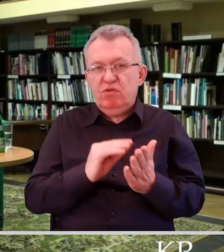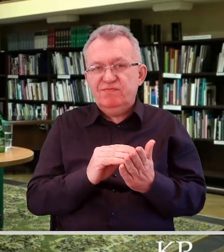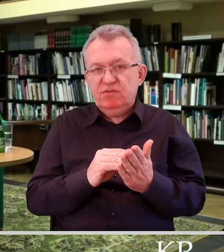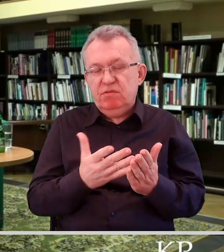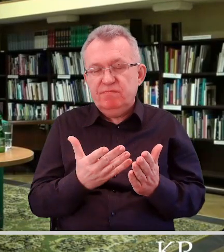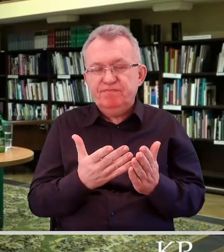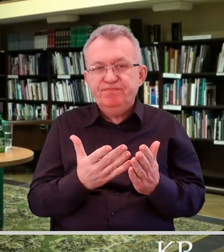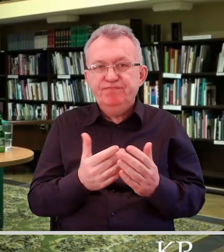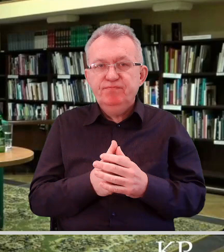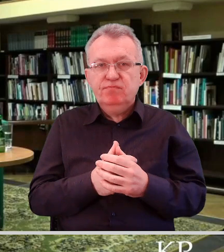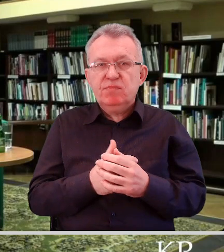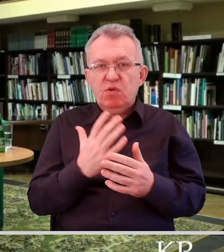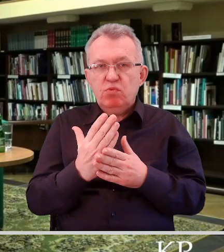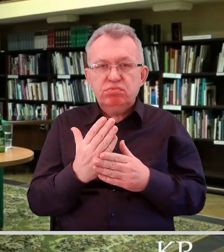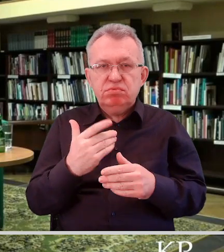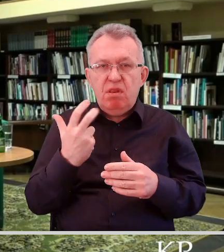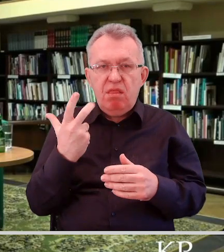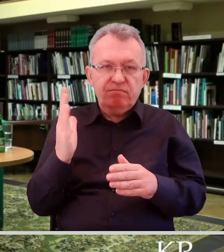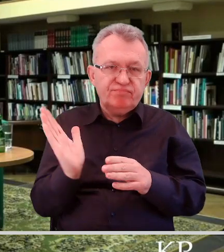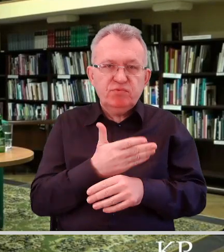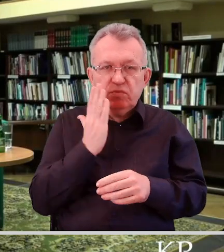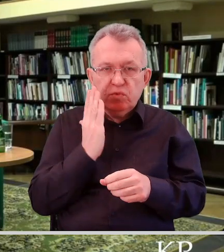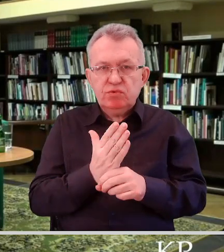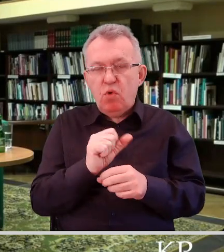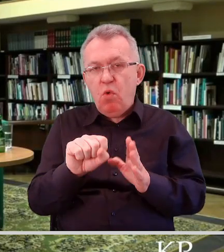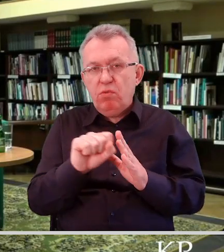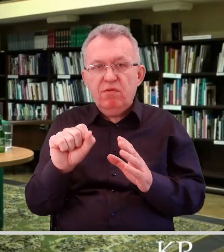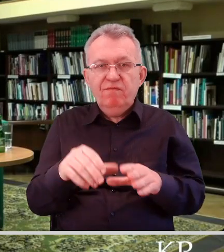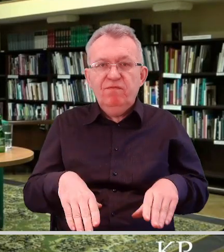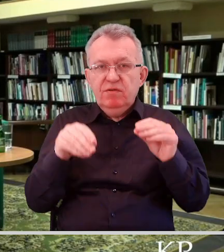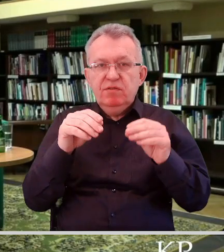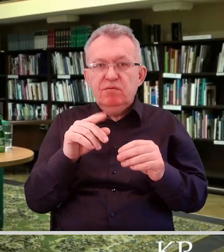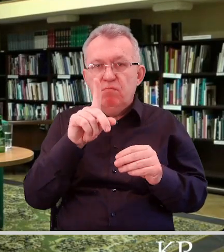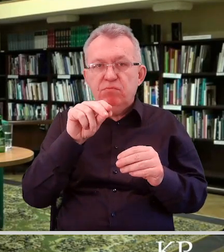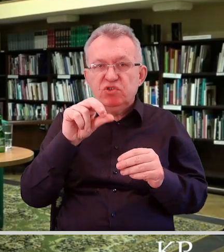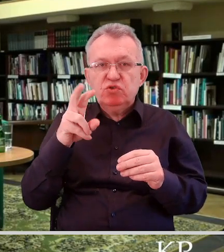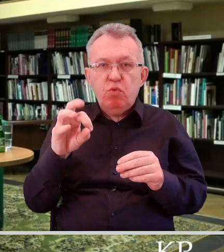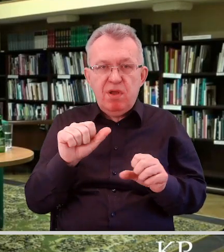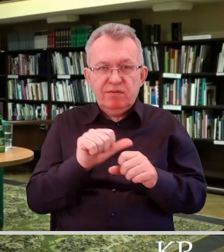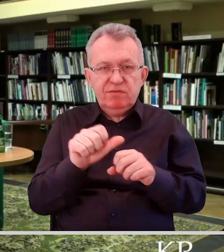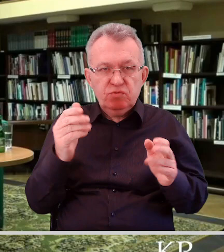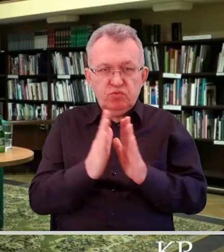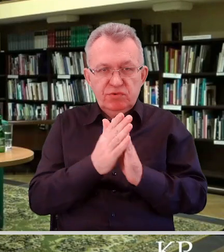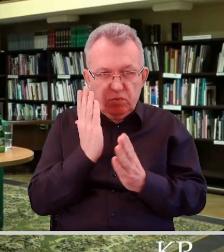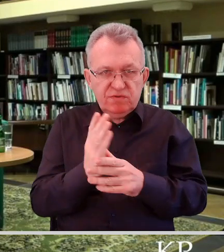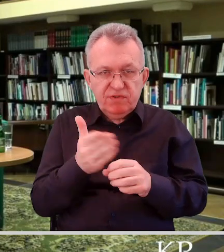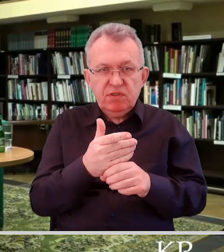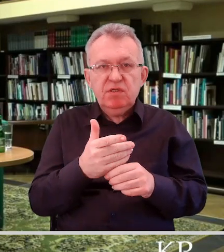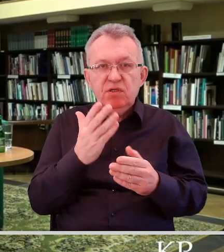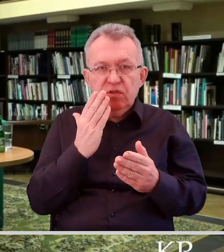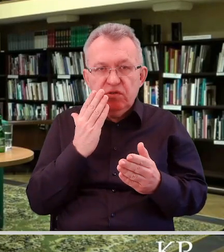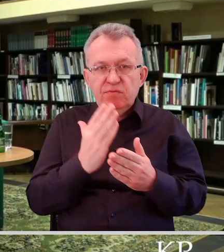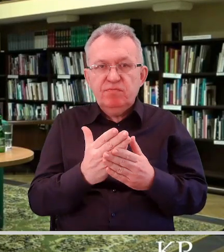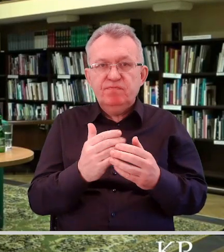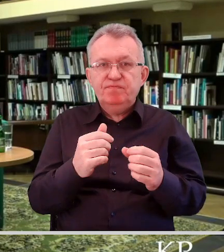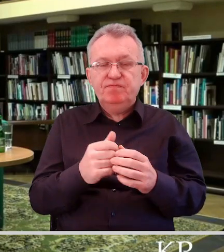No, minęło wiele lat od czasu wydania przystupy i to wszystko wychodzi, wiesz, z bebechów. To nie